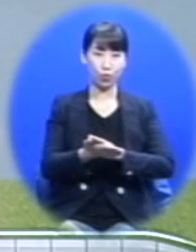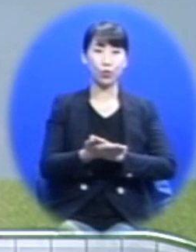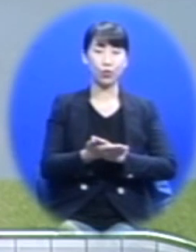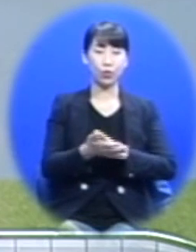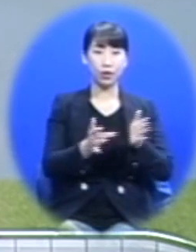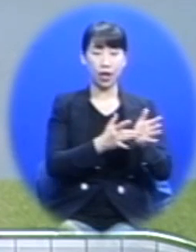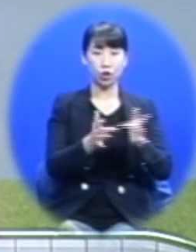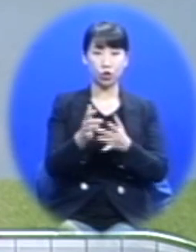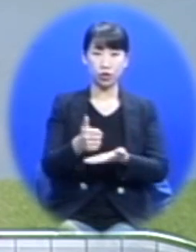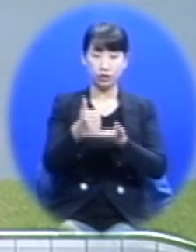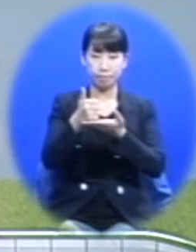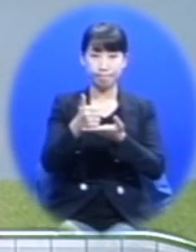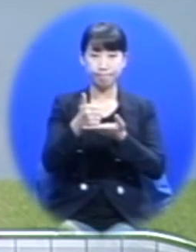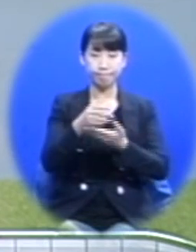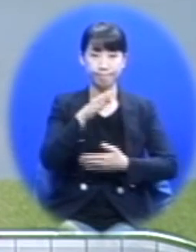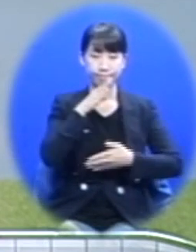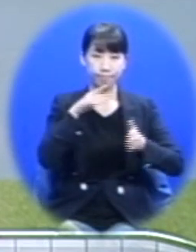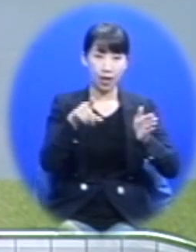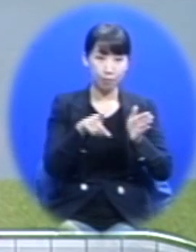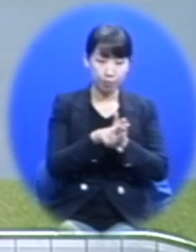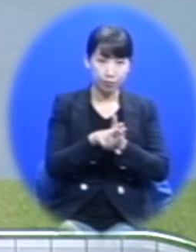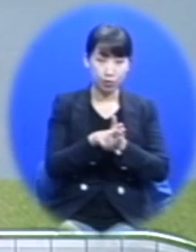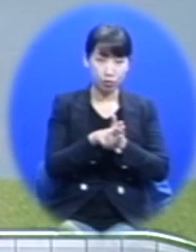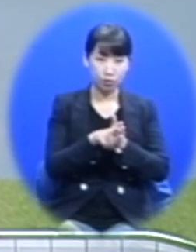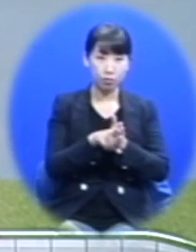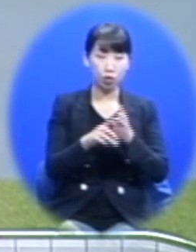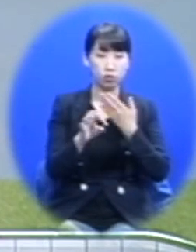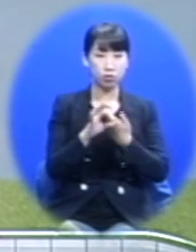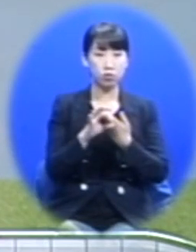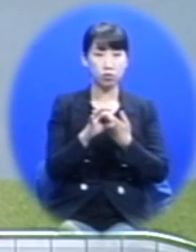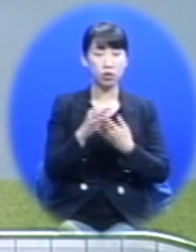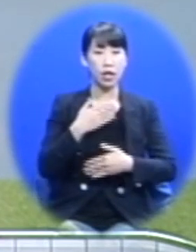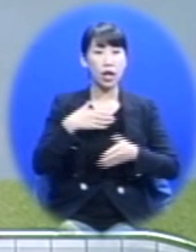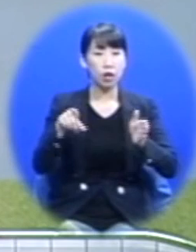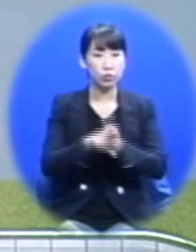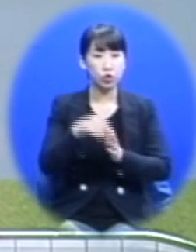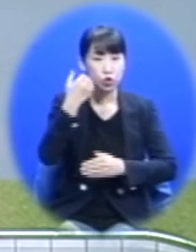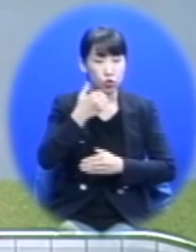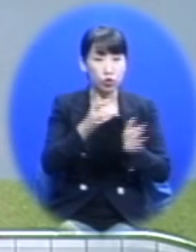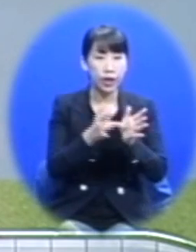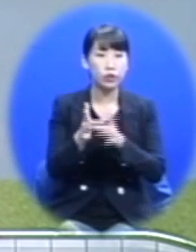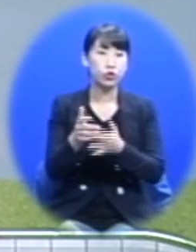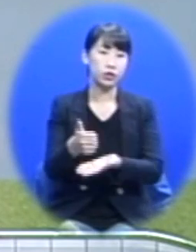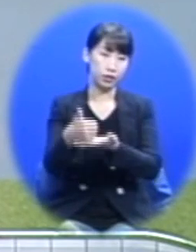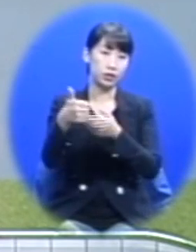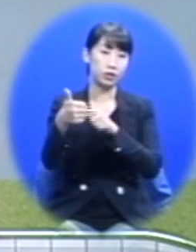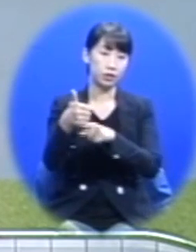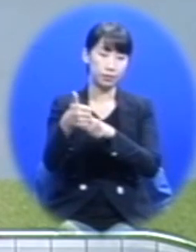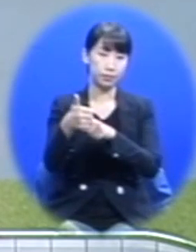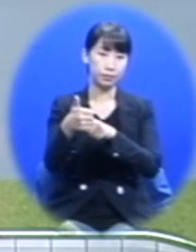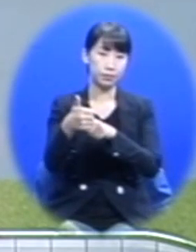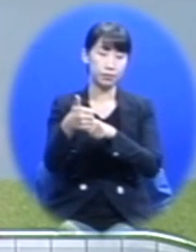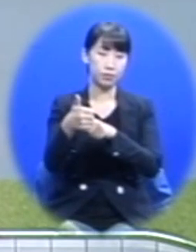예수님을 진짜 믿고 내가 정말 의지하는 분은 예수님 그분이시고 내가 믿는 분은 예수님 그분이시면 그가